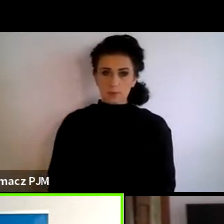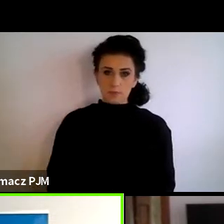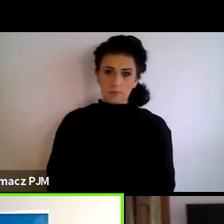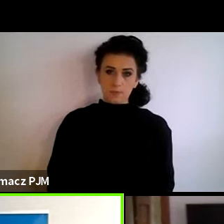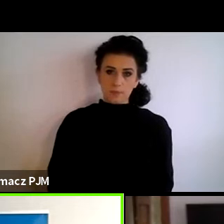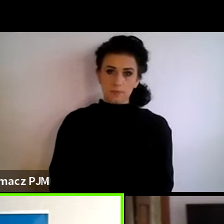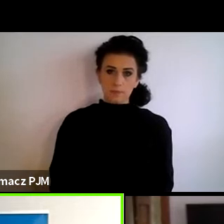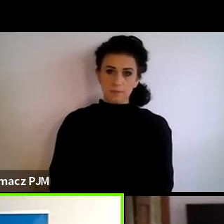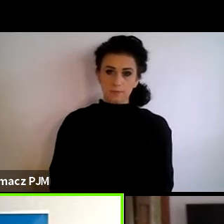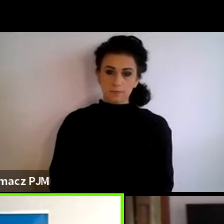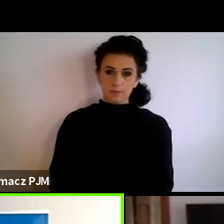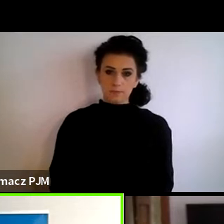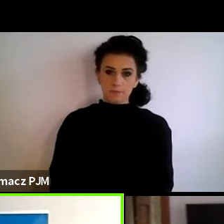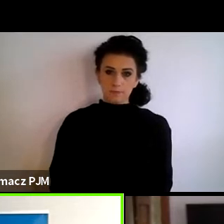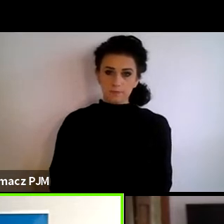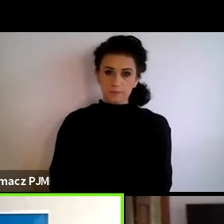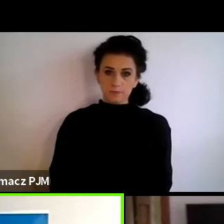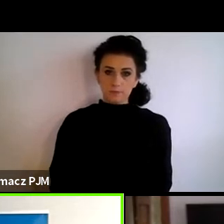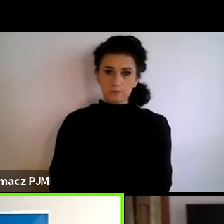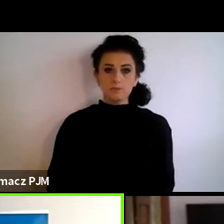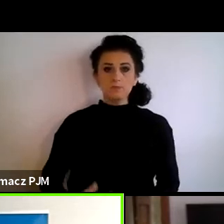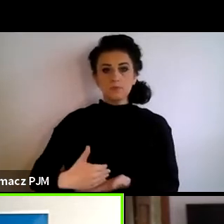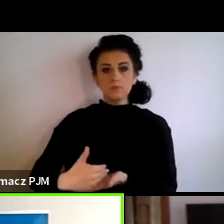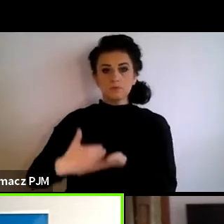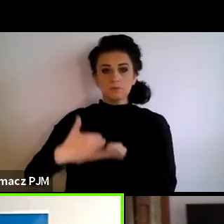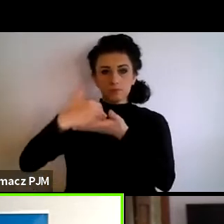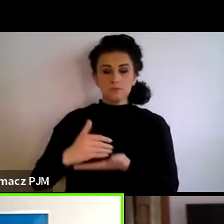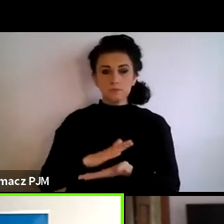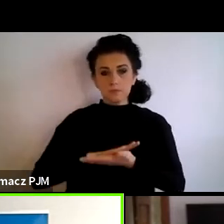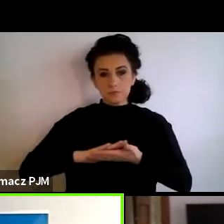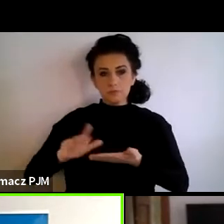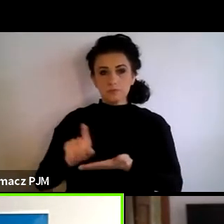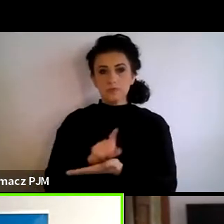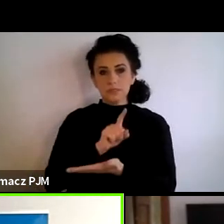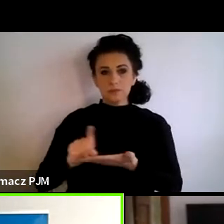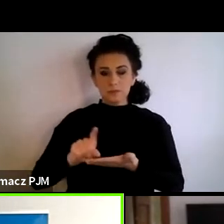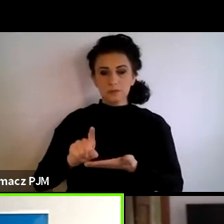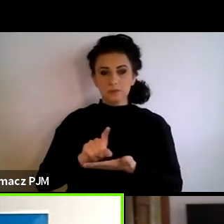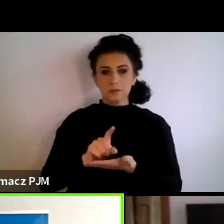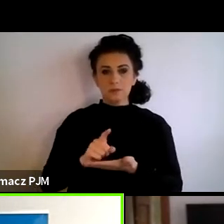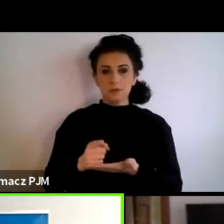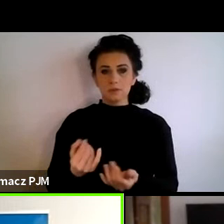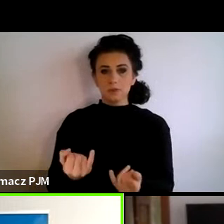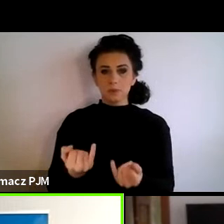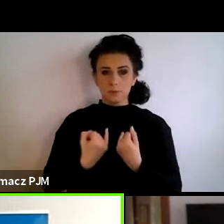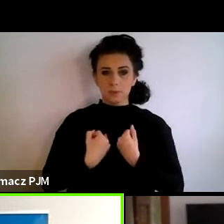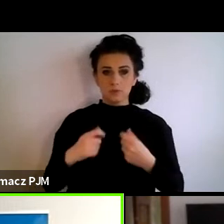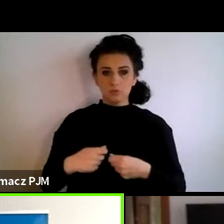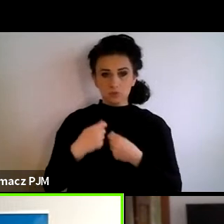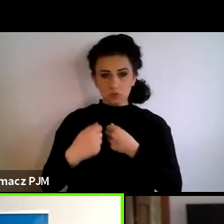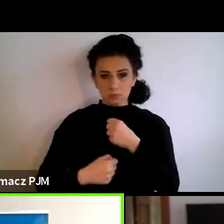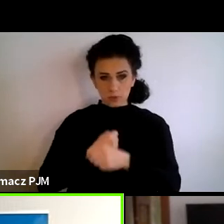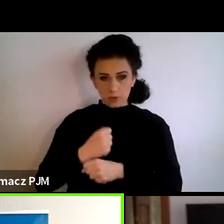i wsparcie w zakresie takiego czysto kryzysowego wsparcia w postaci współpracy